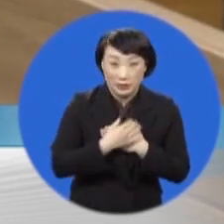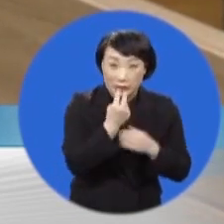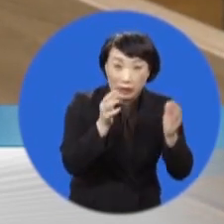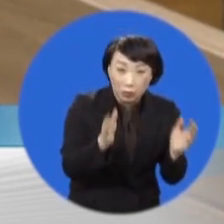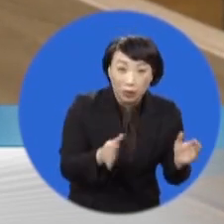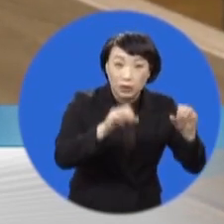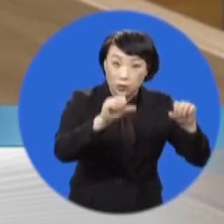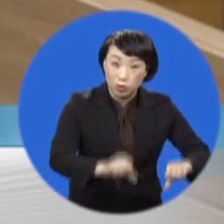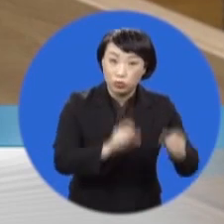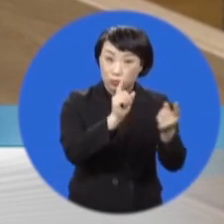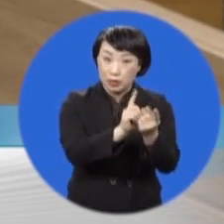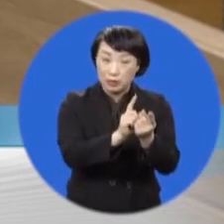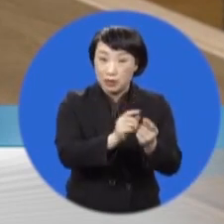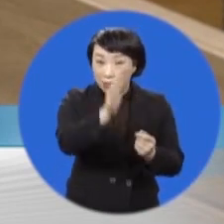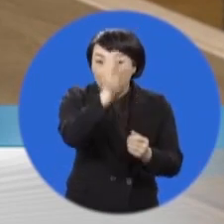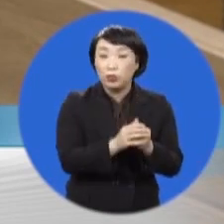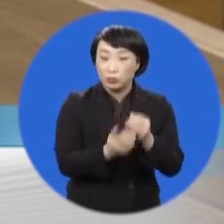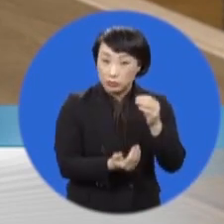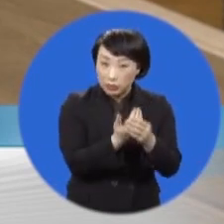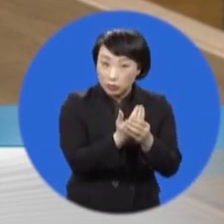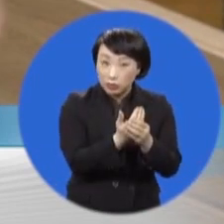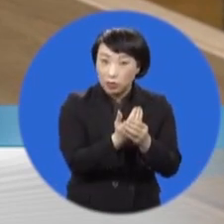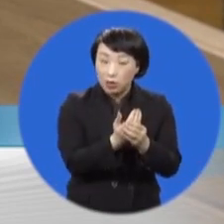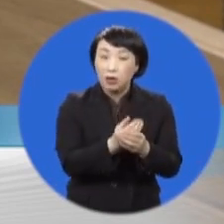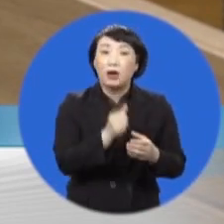조금 쭉 보구 칩 영도구